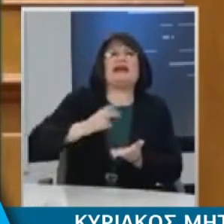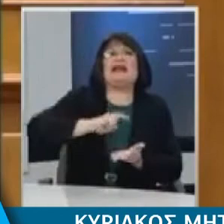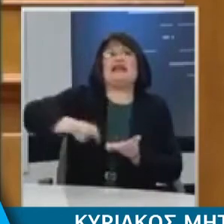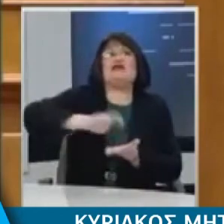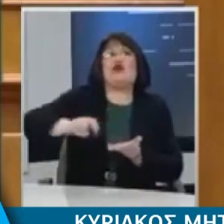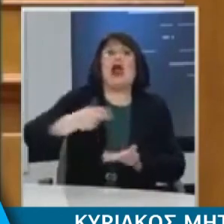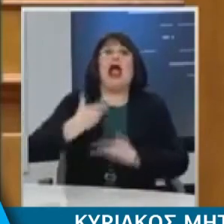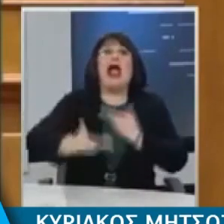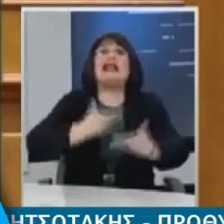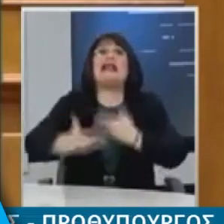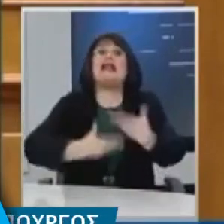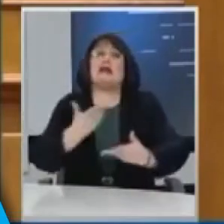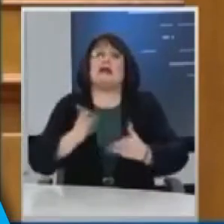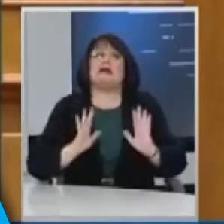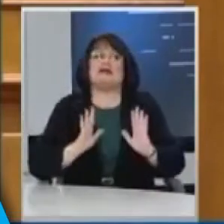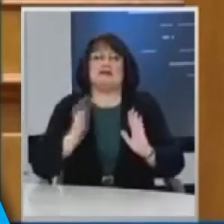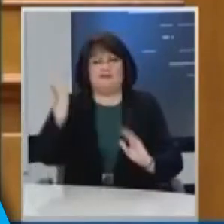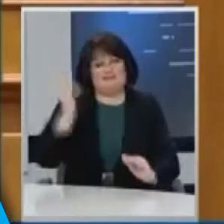αλληλεγγύης.